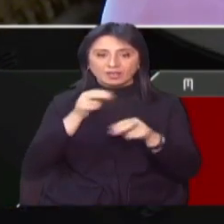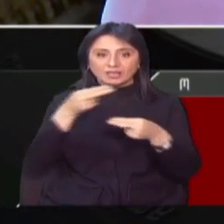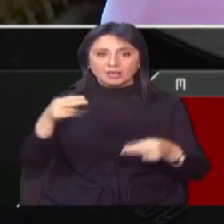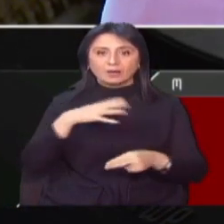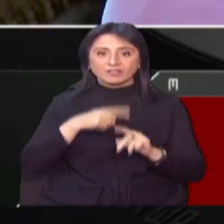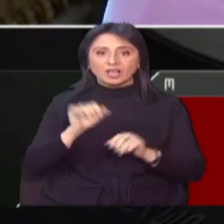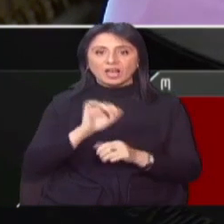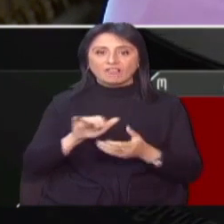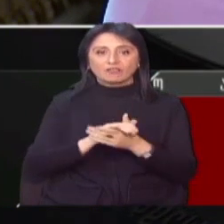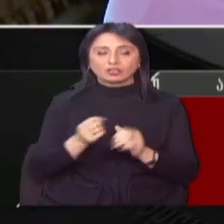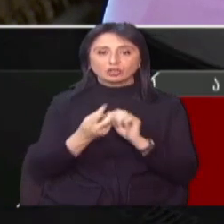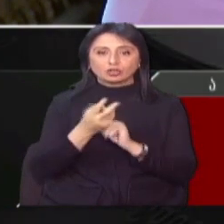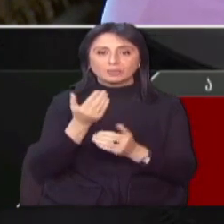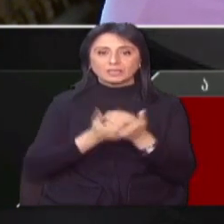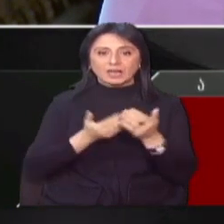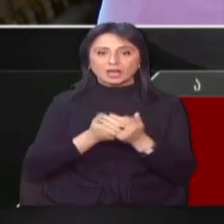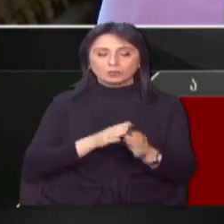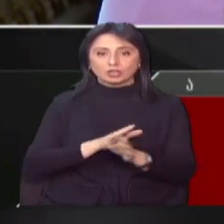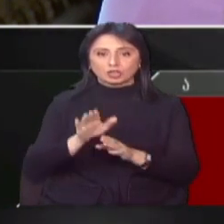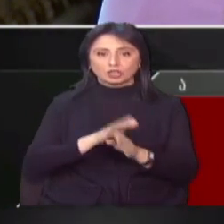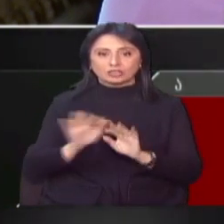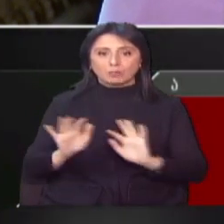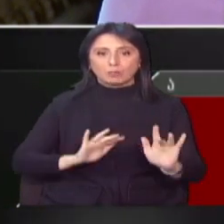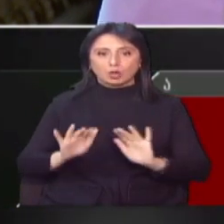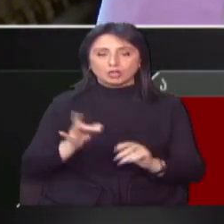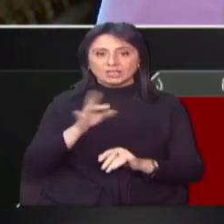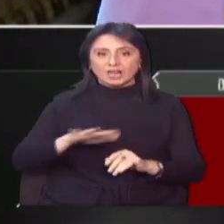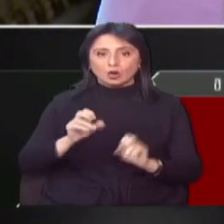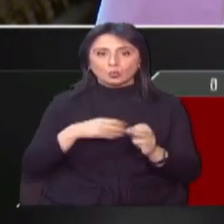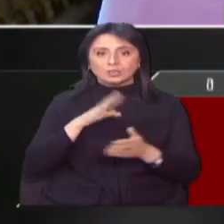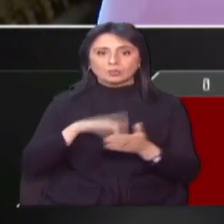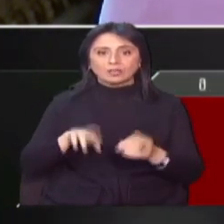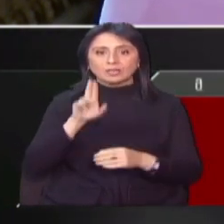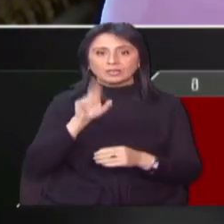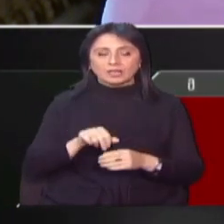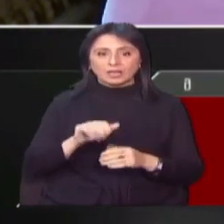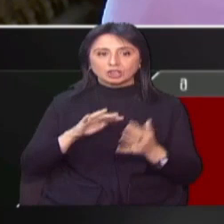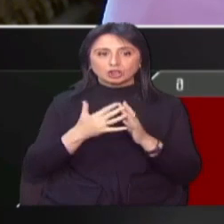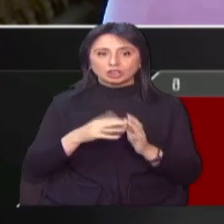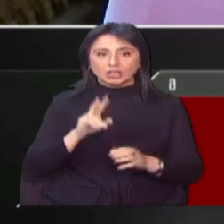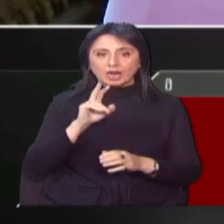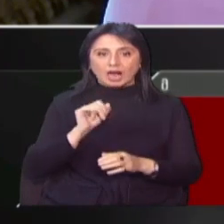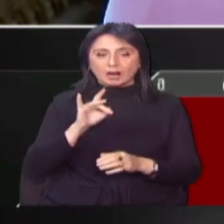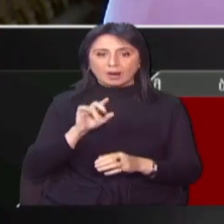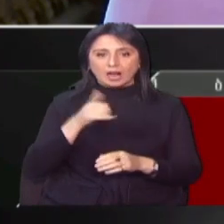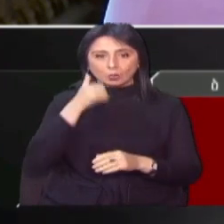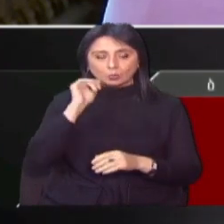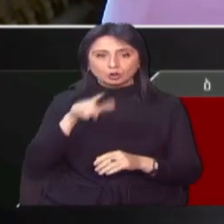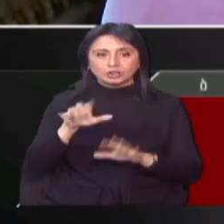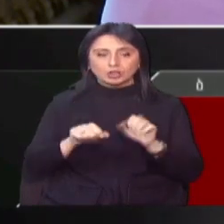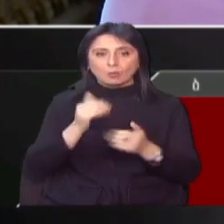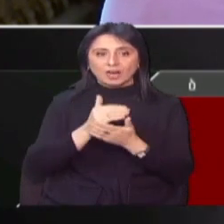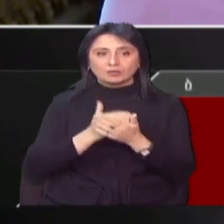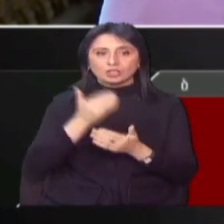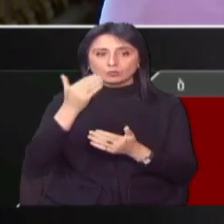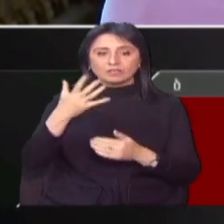იყო ევროკავშირის 12 რეკომენდაციის შესრულების პროცესი რეგიონული უსაფრთხოება და სოფელ კარბალში გუშინ საოკუპაციო